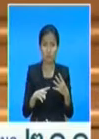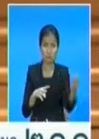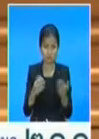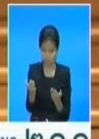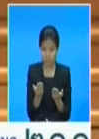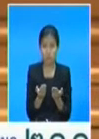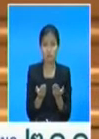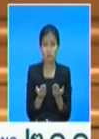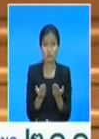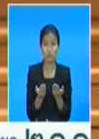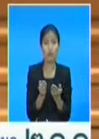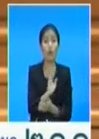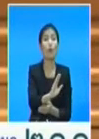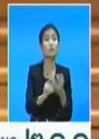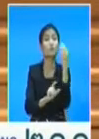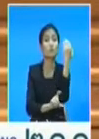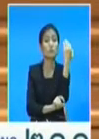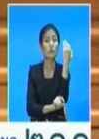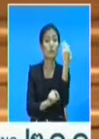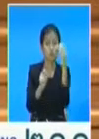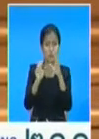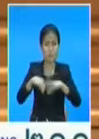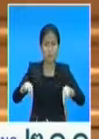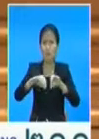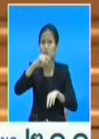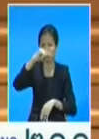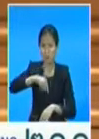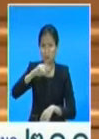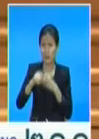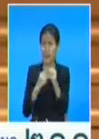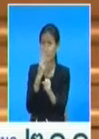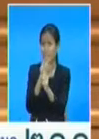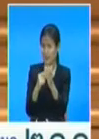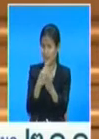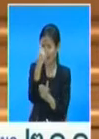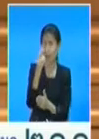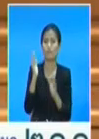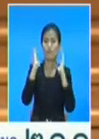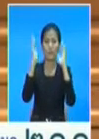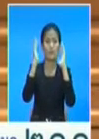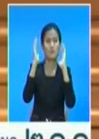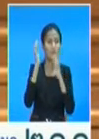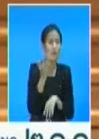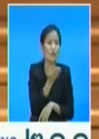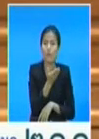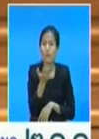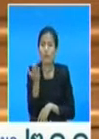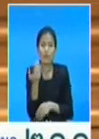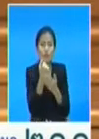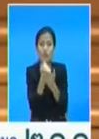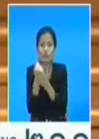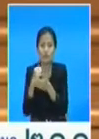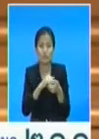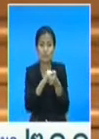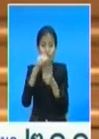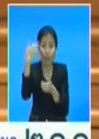า5ปีแรกในแผนนะครับอาจจะขอร้องก่อนครับต่อไปต้องขอร้องแกมบังคับ